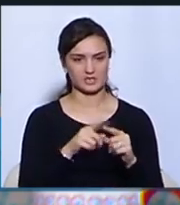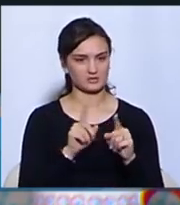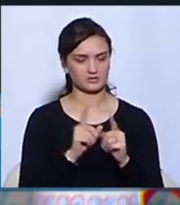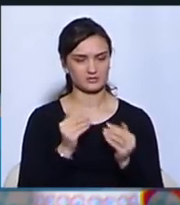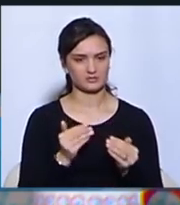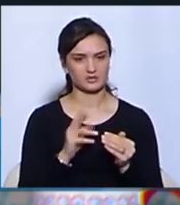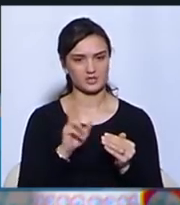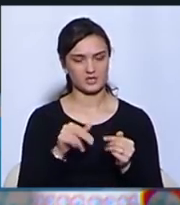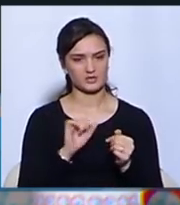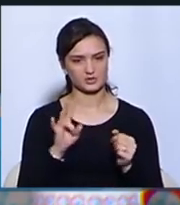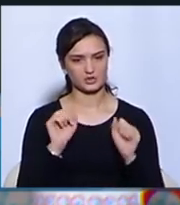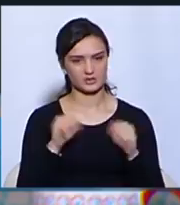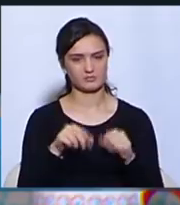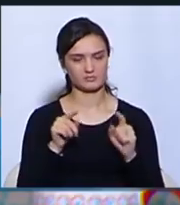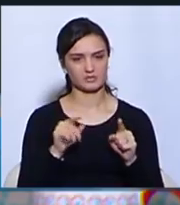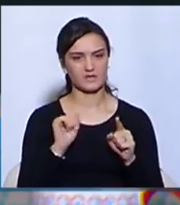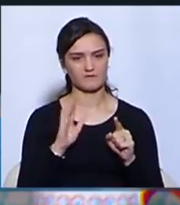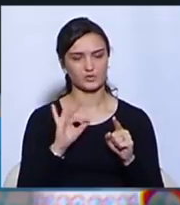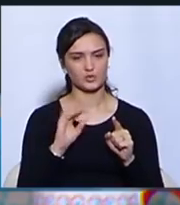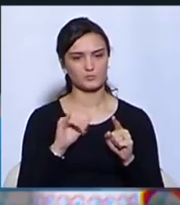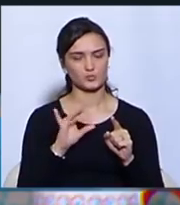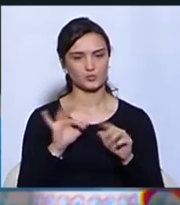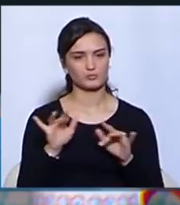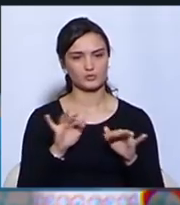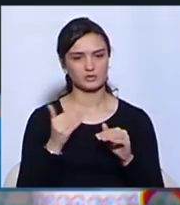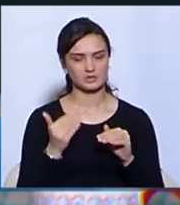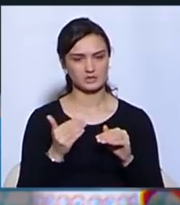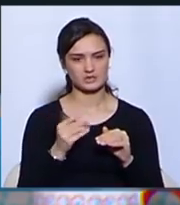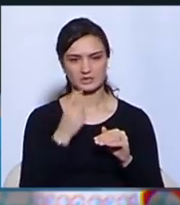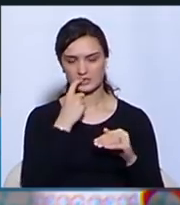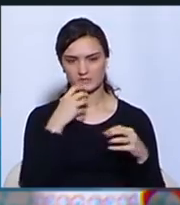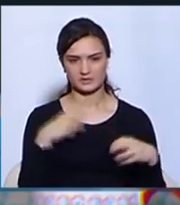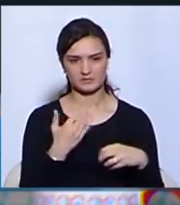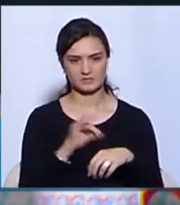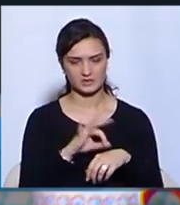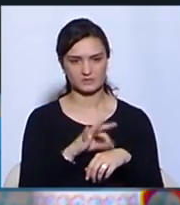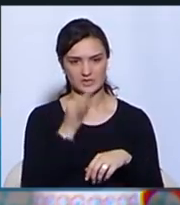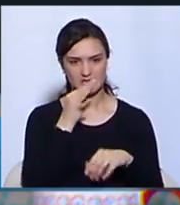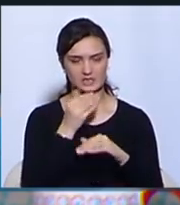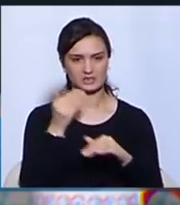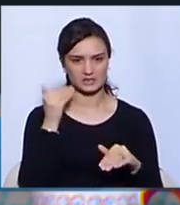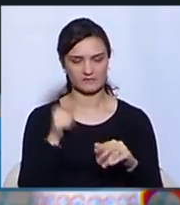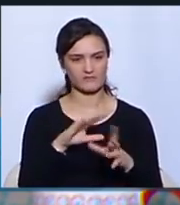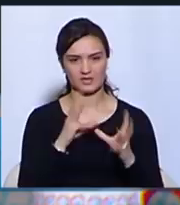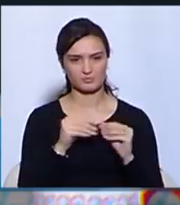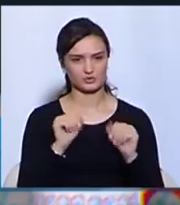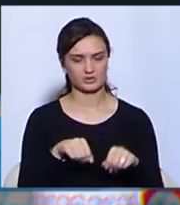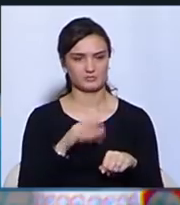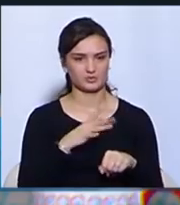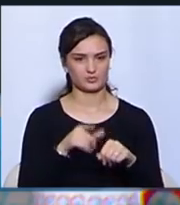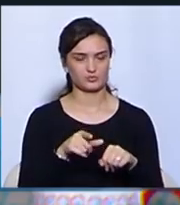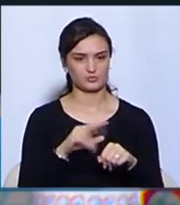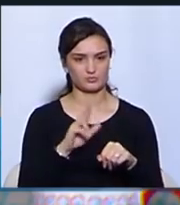სტრუქტურის, ან შეიძლება ავტოიმუნური პროცესებია, რეზისტენტული საკვერცხების სინდრომი, ნაადრევი განლევა, ყველაფერი